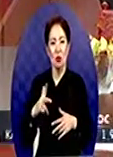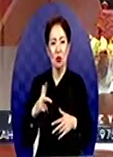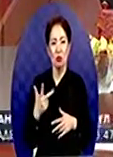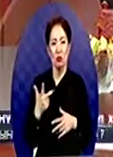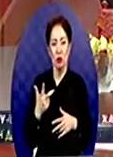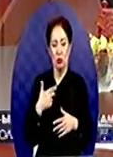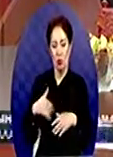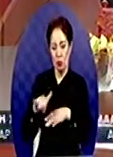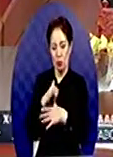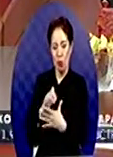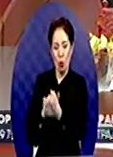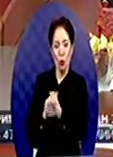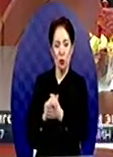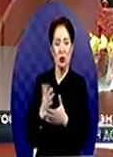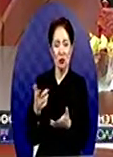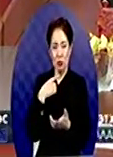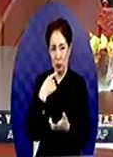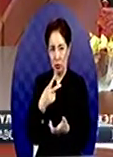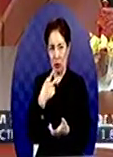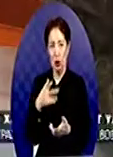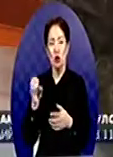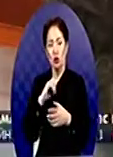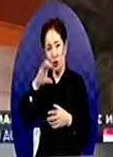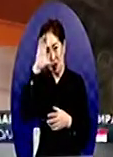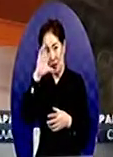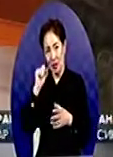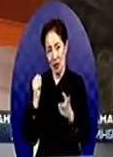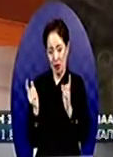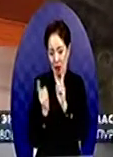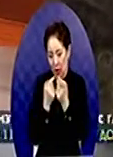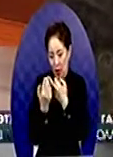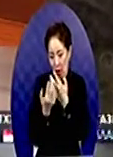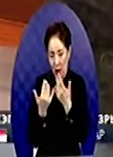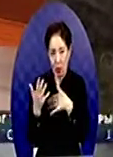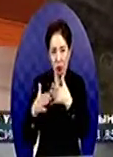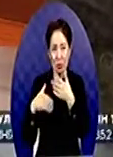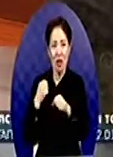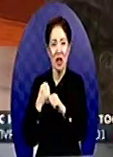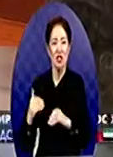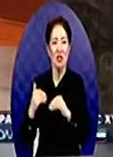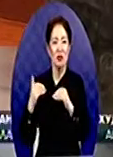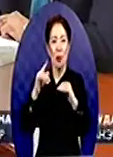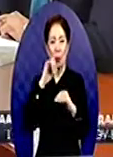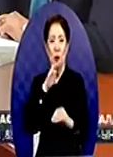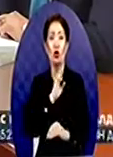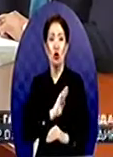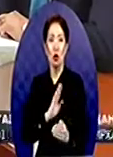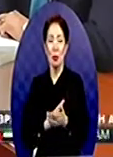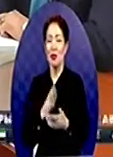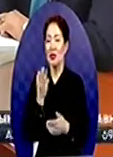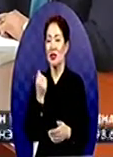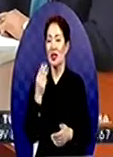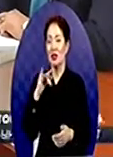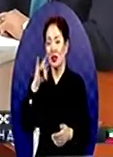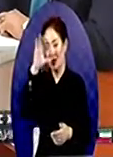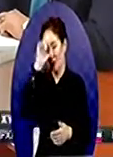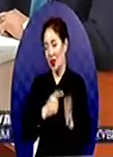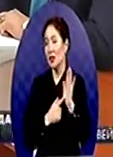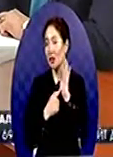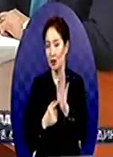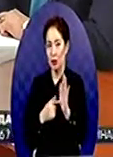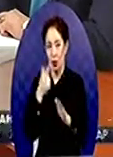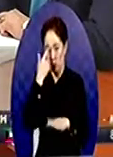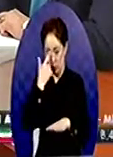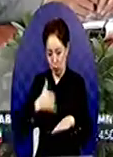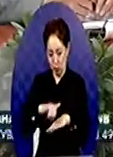бэхжүүлэх ерөнхий сайдын айлчлалын үеэр ярьж тохиролцсон асуудлуудыг хэрэгжүүлэхийн төлөө байгаагаа шадар сайд илэрхийлээд байна. Монгол улс олон улсын валютын